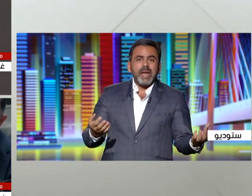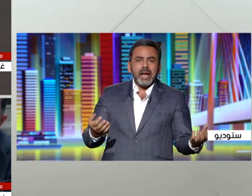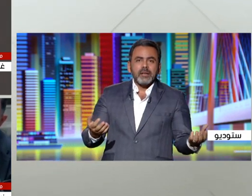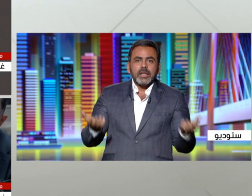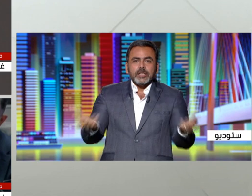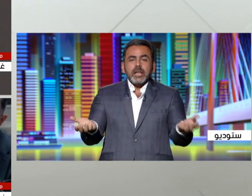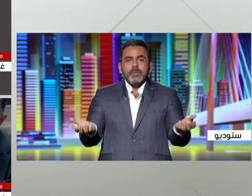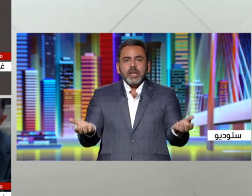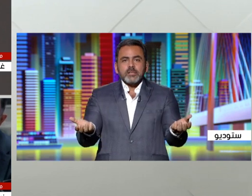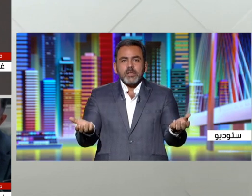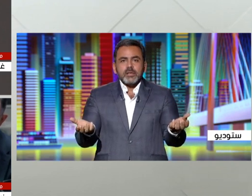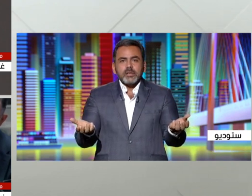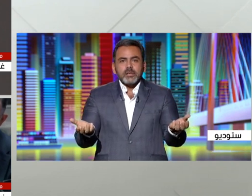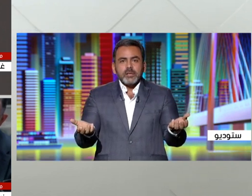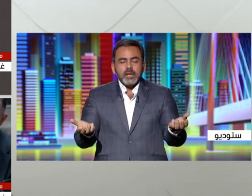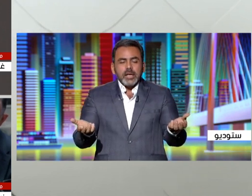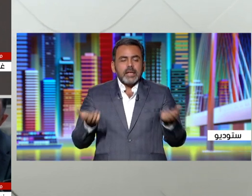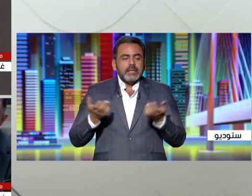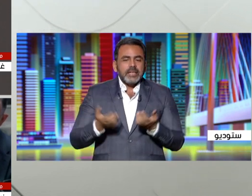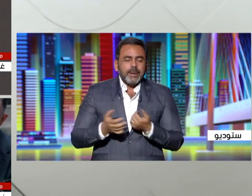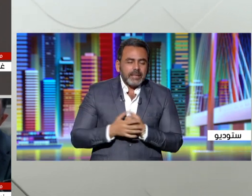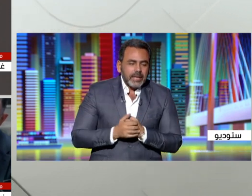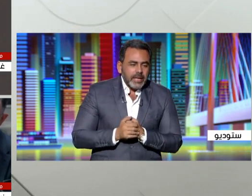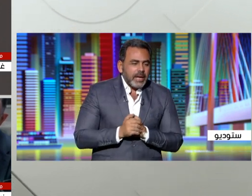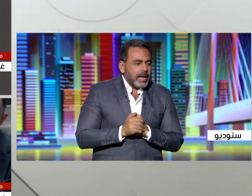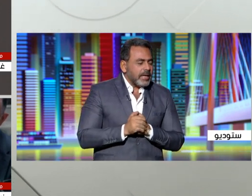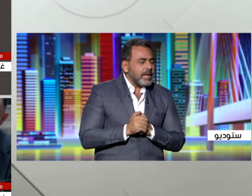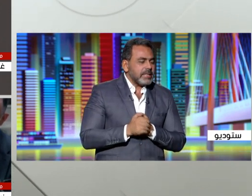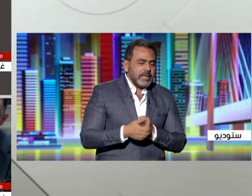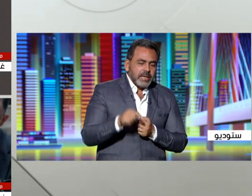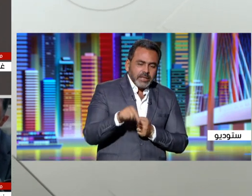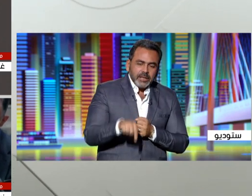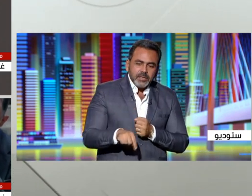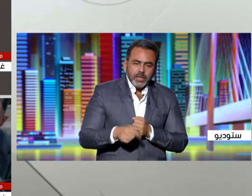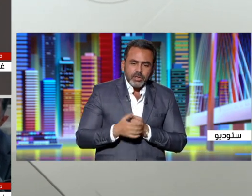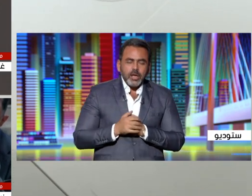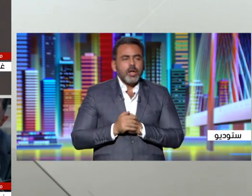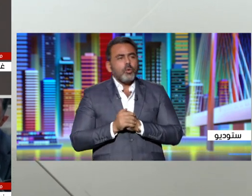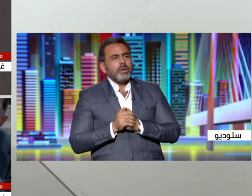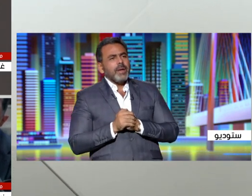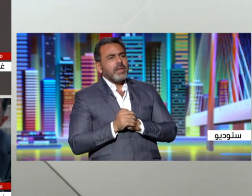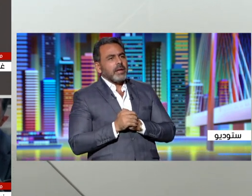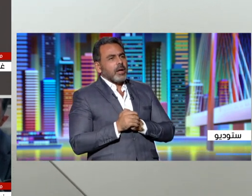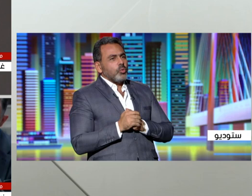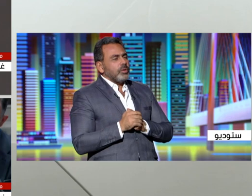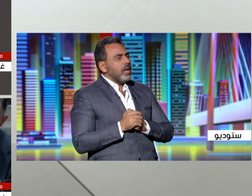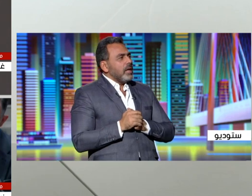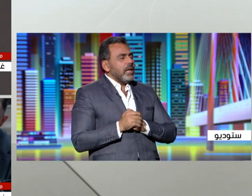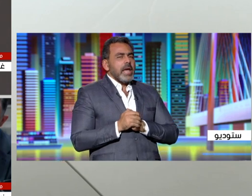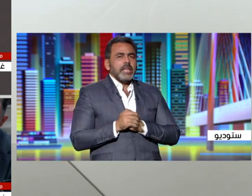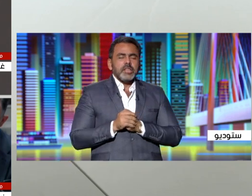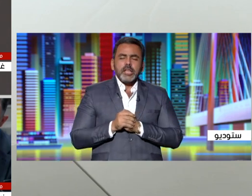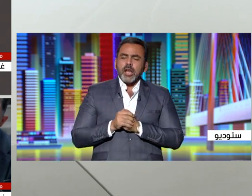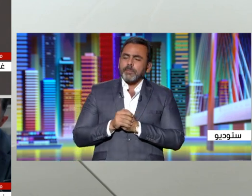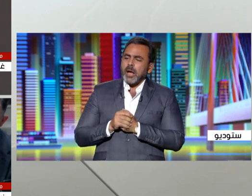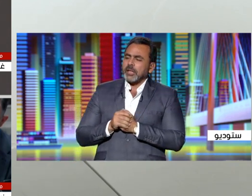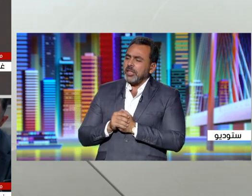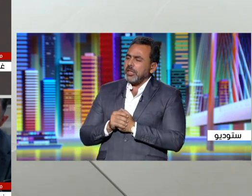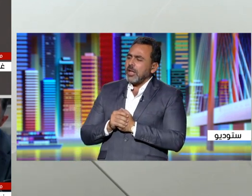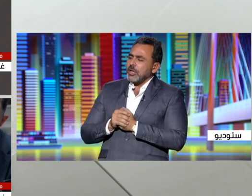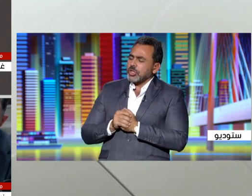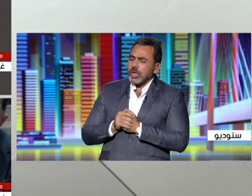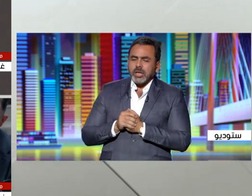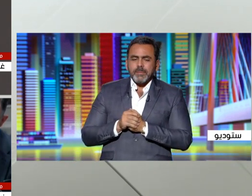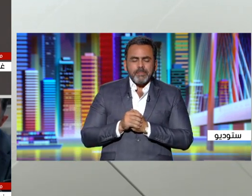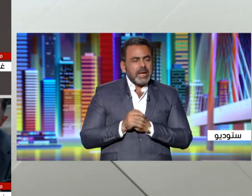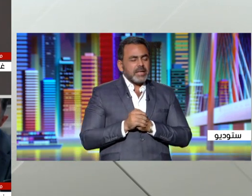واستباح ده اللي بيحصل تيجي بعد كده الاقي ناس لازالت حتى زال حك ايه ولماذا لا نعود الى 2 ا